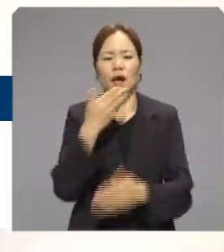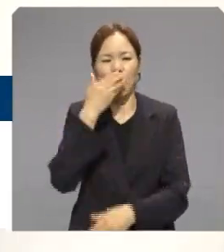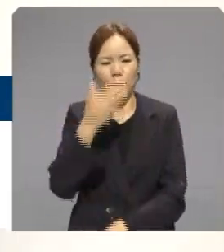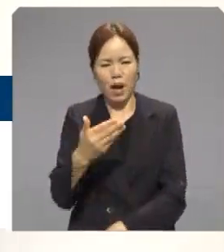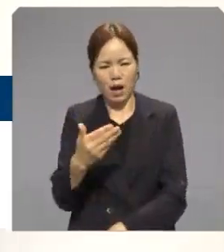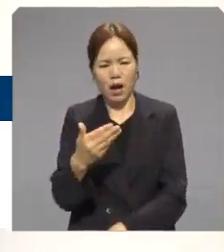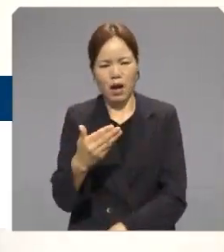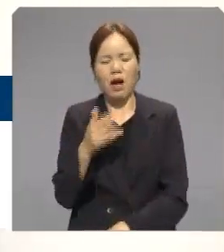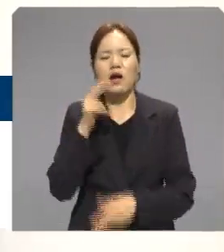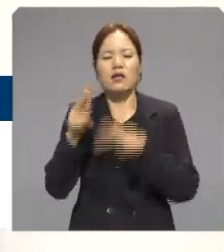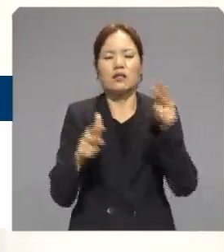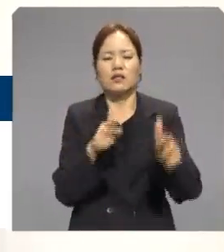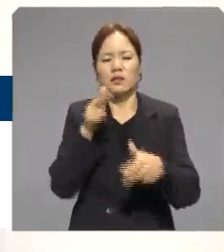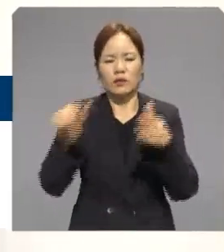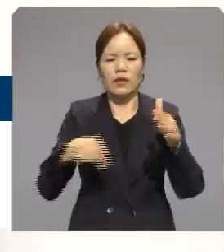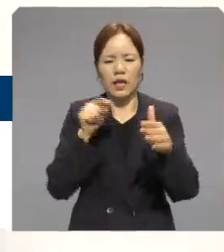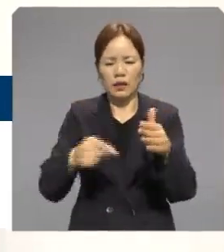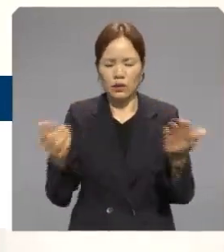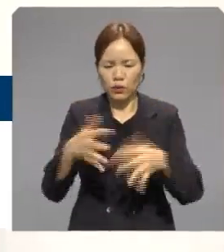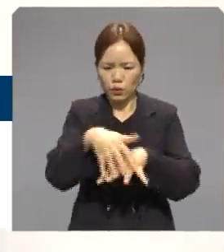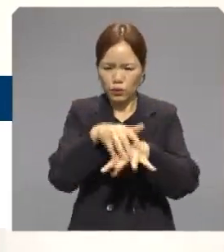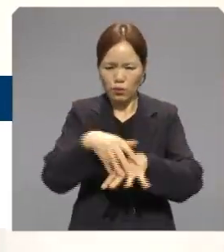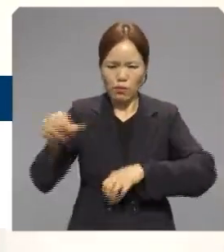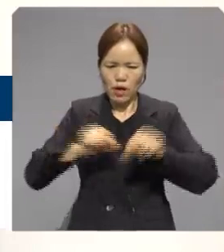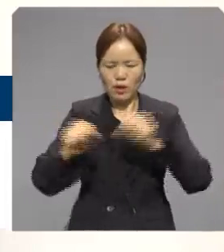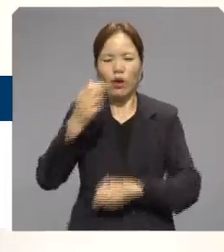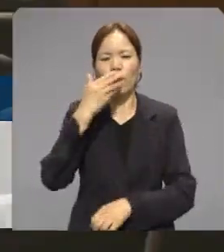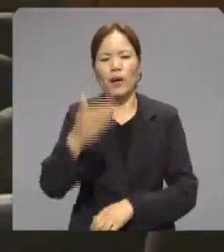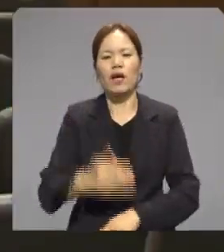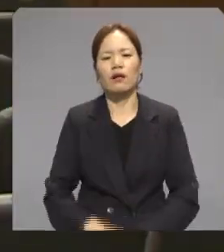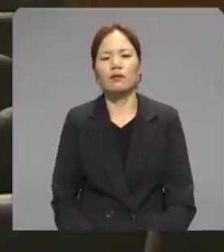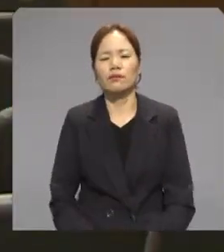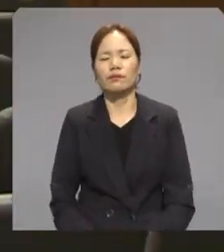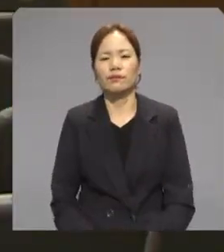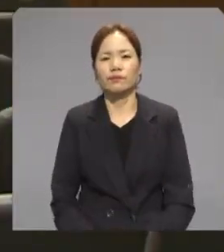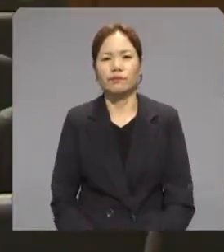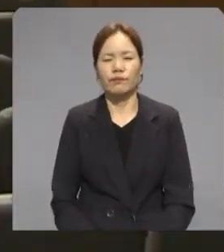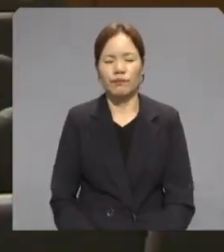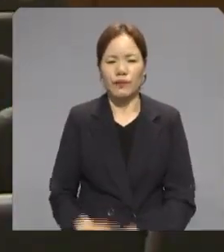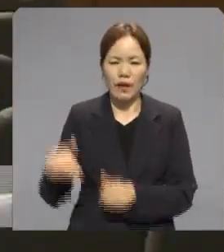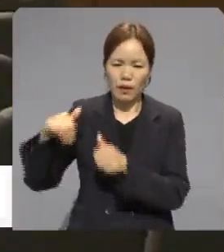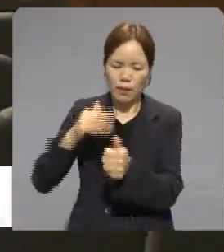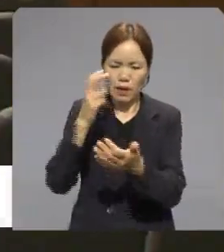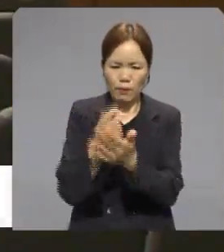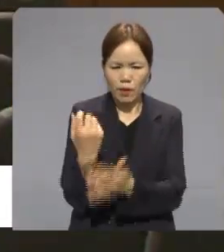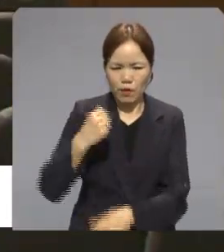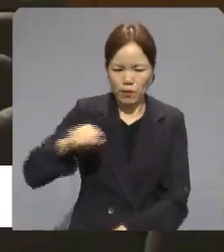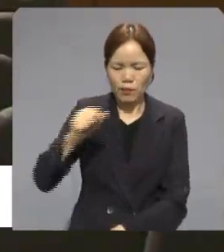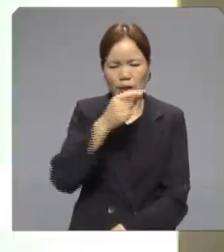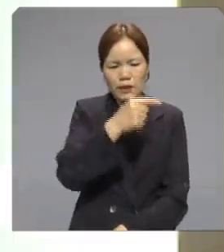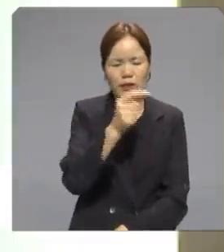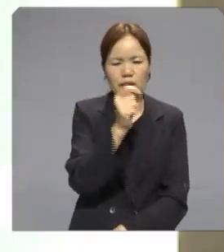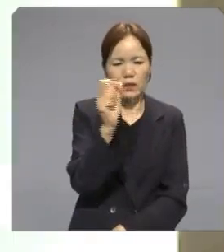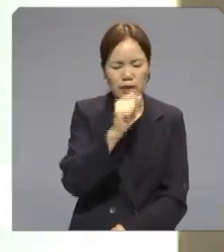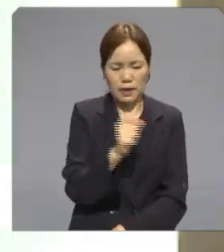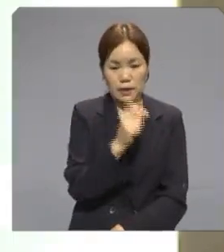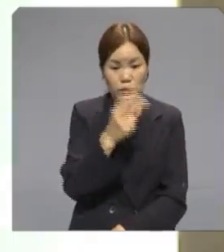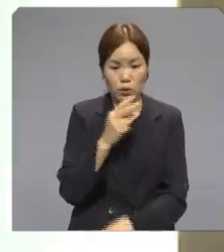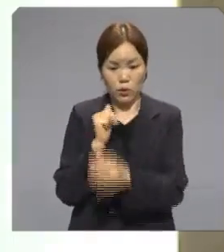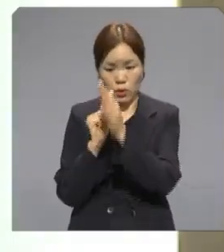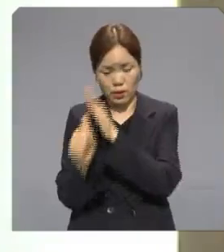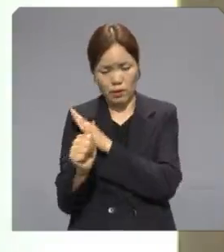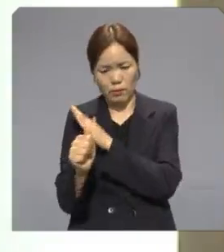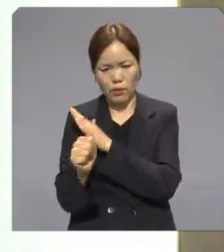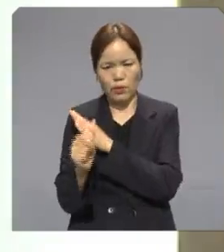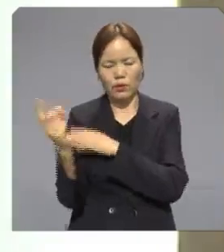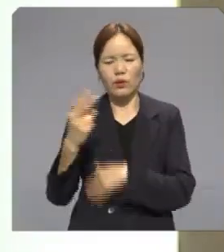됐고 사업장 안에서 노동조합 활동을 할 수 있게 되었습니다. 파견법 위반 혐의로 기소된 GTS와 대표이사